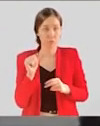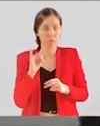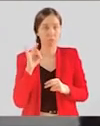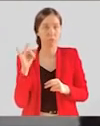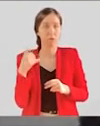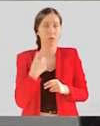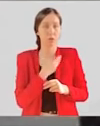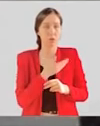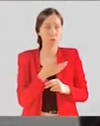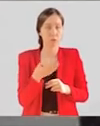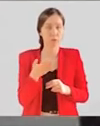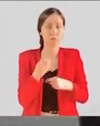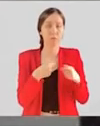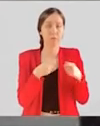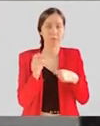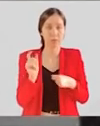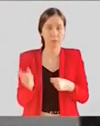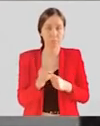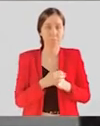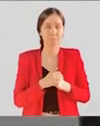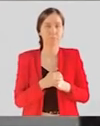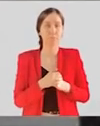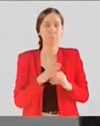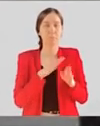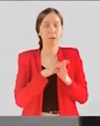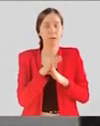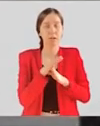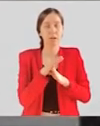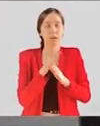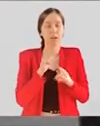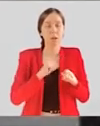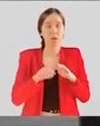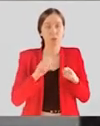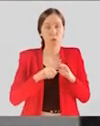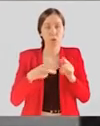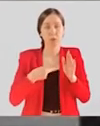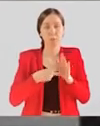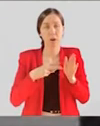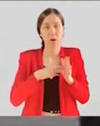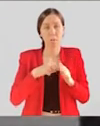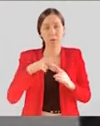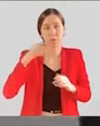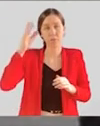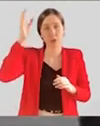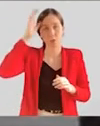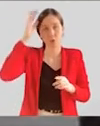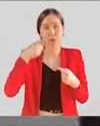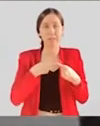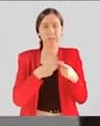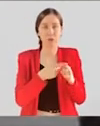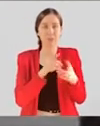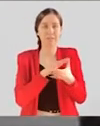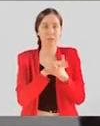и осуществление долгосрочной программы экономического, научно-технического сотрудничества,